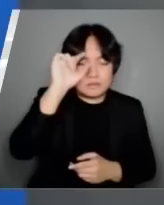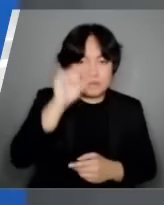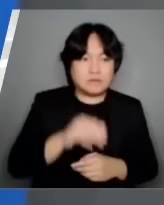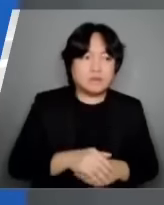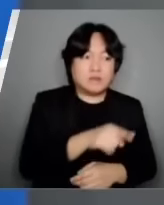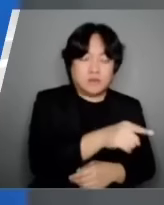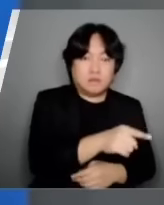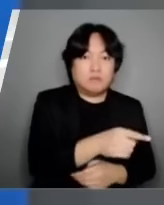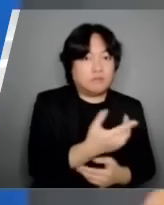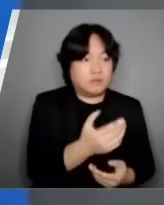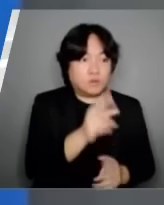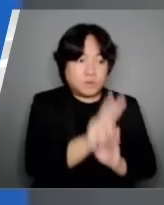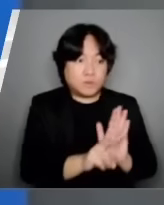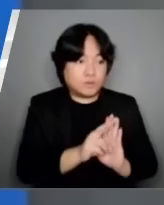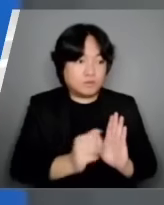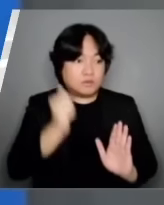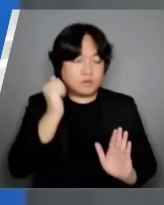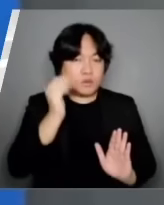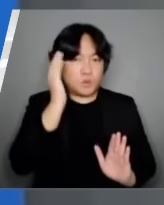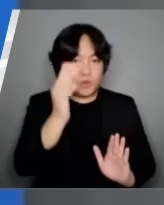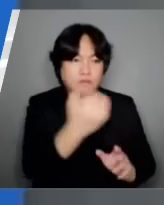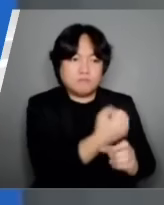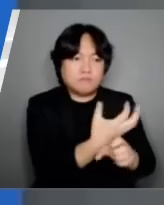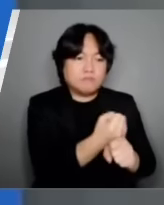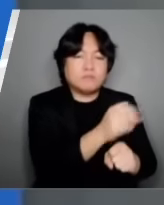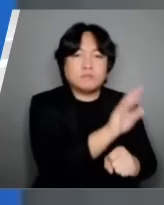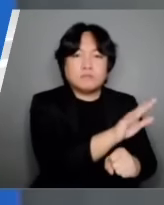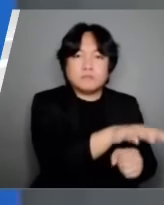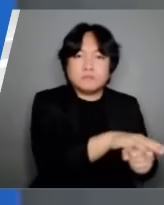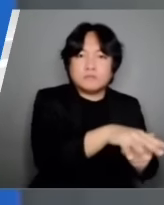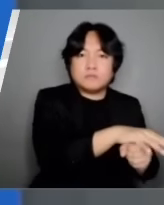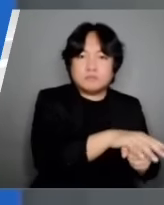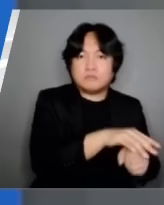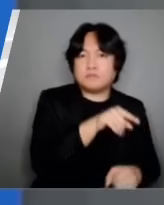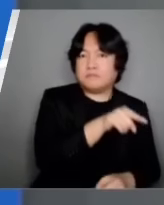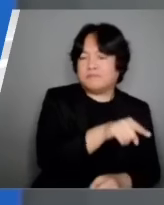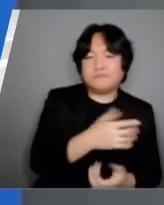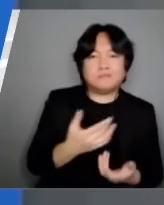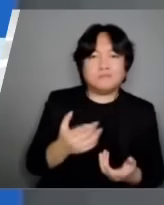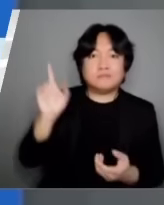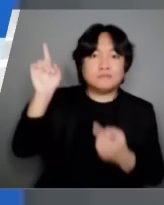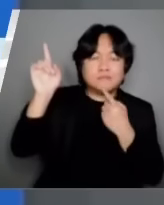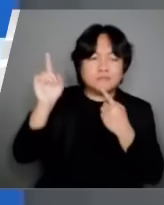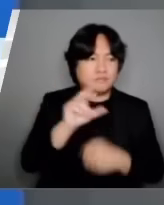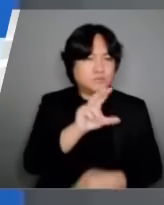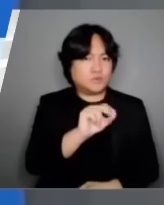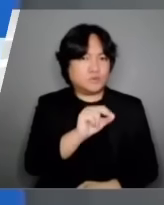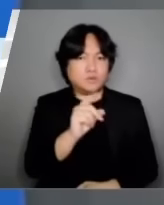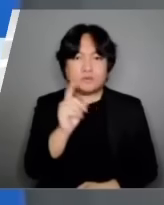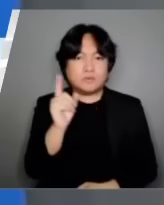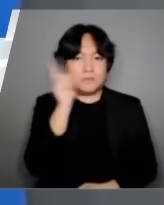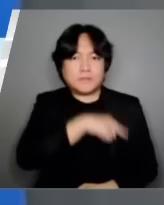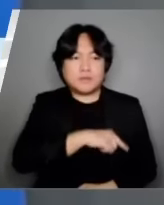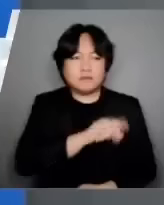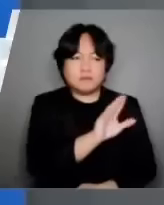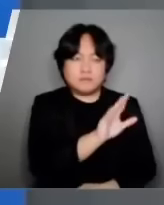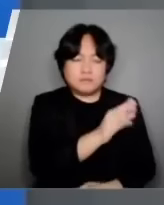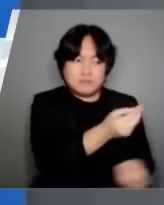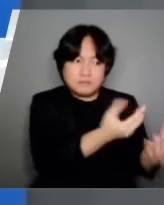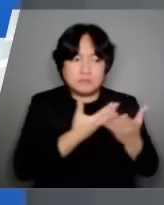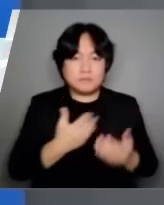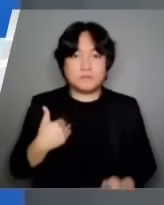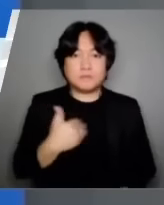ang pinapalabas ng KOJC na bobobohin namin ang kanilang compound. Kagaya